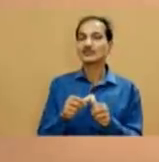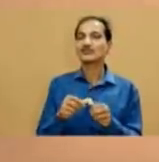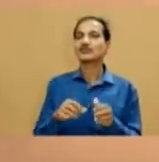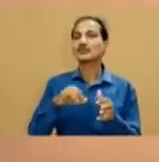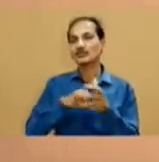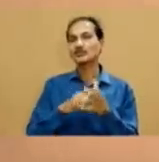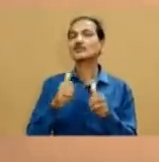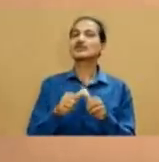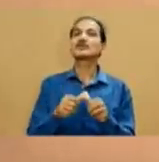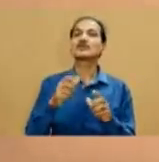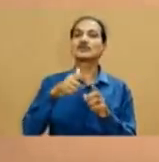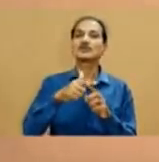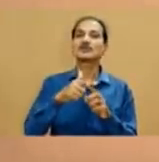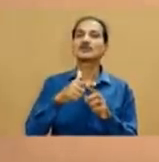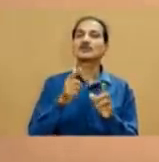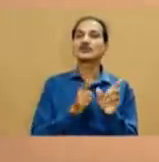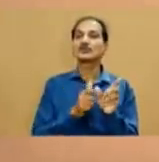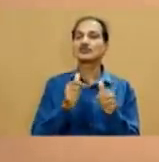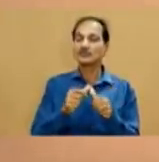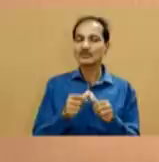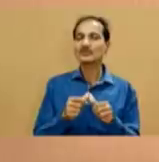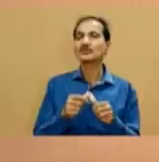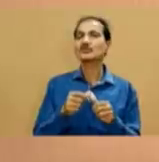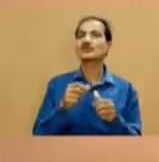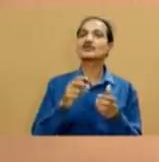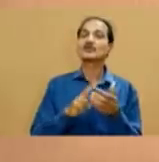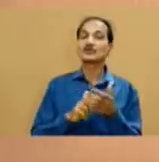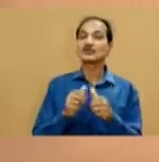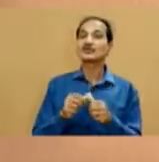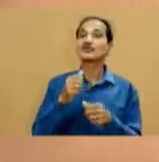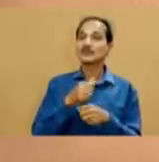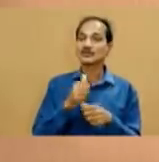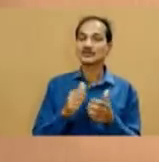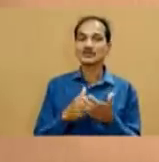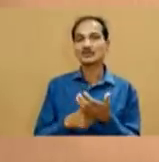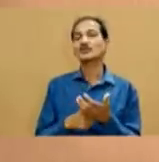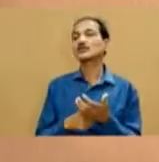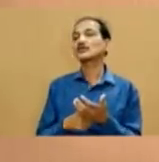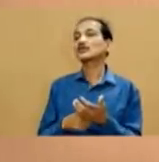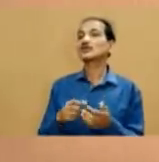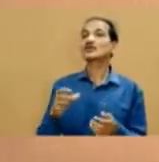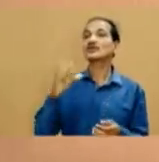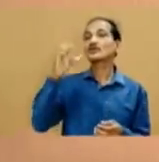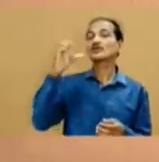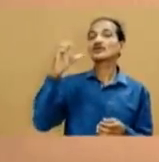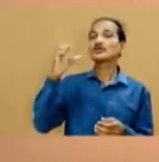କଟକ ଜିଲ୍ଲାରେ ଏପର୍ଯ୍ୟନ୍ତ ଜଣେ ପଜିଟିଭ ଚିହ୍ନଟ ହୋଇଛନ୍ତି, 2ଟି କଣ୍ଟେନମେଣ୍ଟ ଜୋନ୍ ଡିକ୍ଲେୟାର